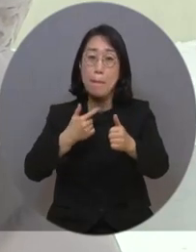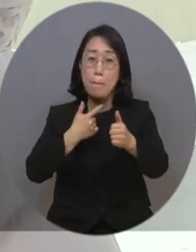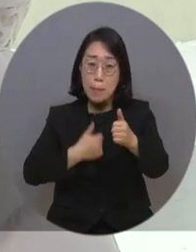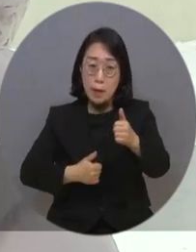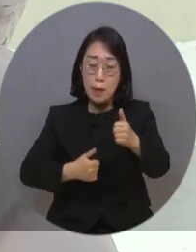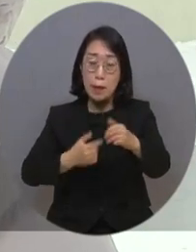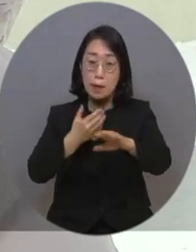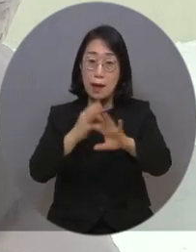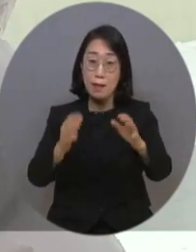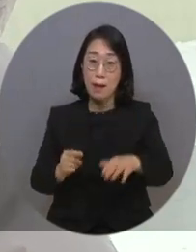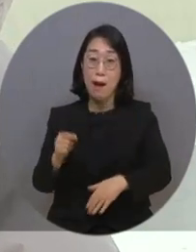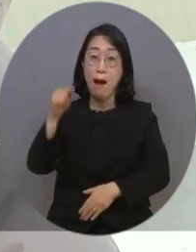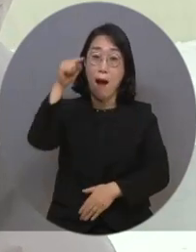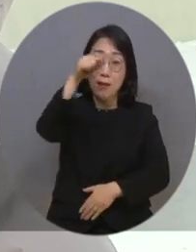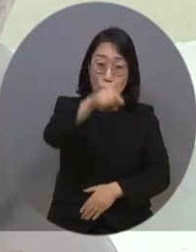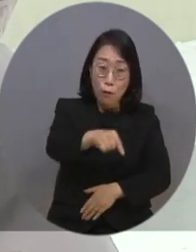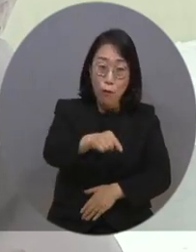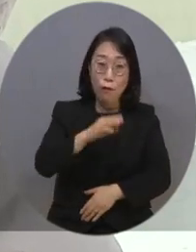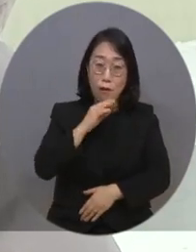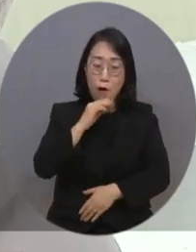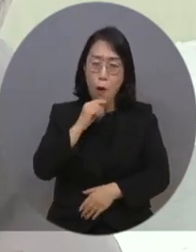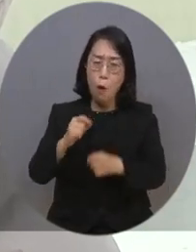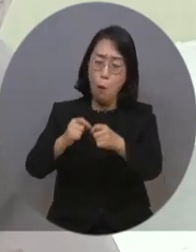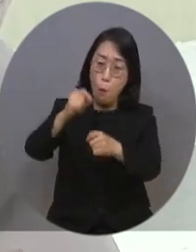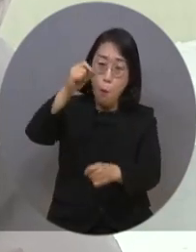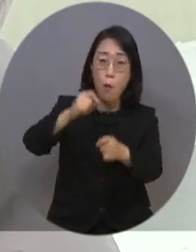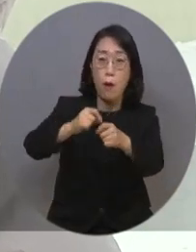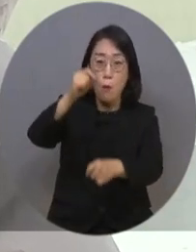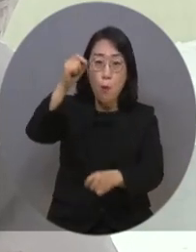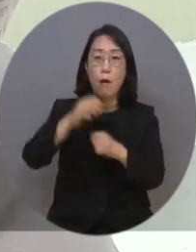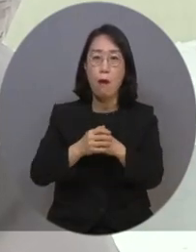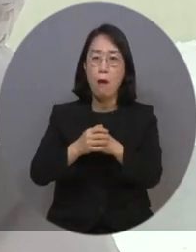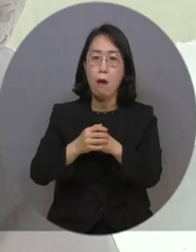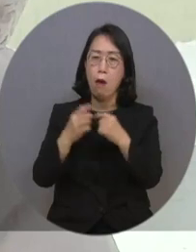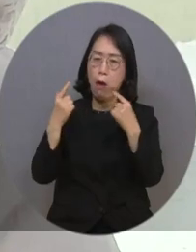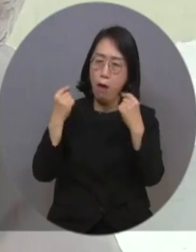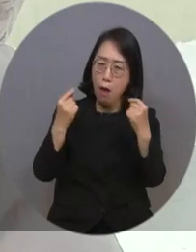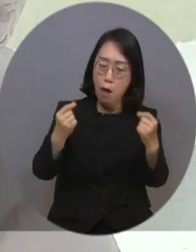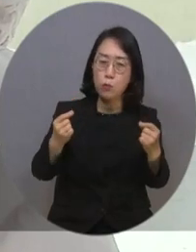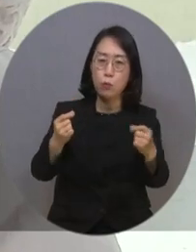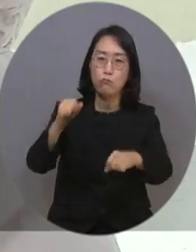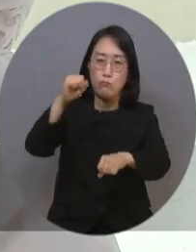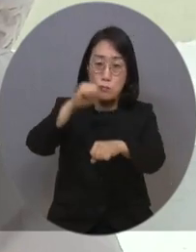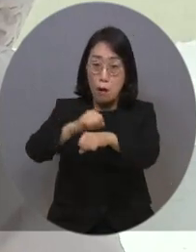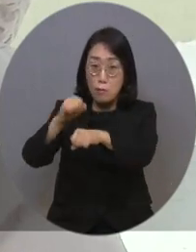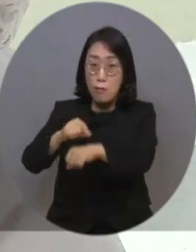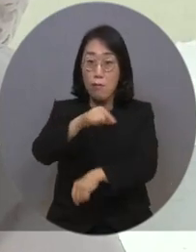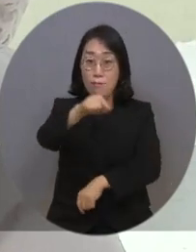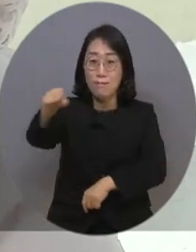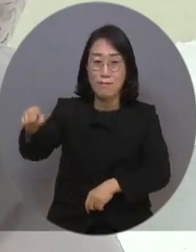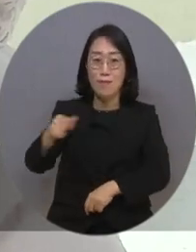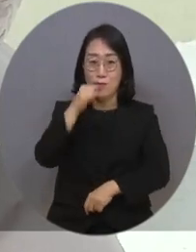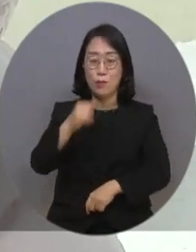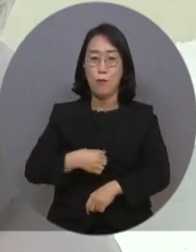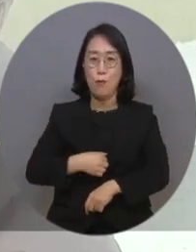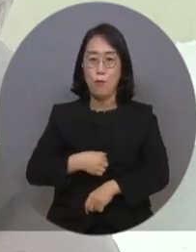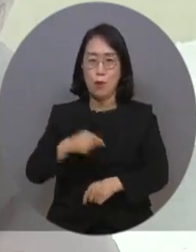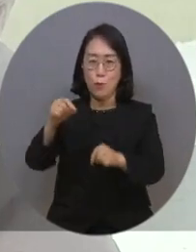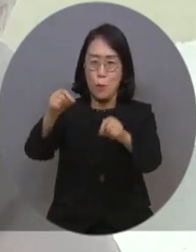이제 해외로 가니까 몇십년씩 한 저에게 엄청 잘하시는 선수들도 계셔가지고 많이